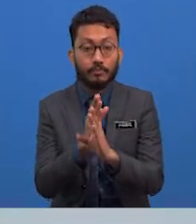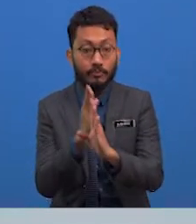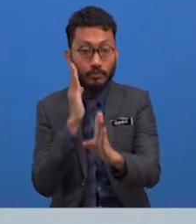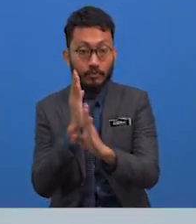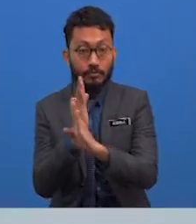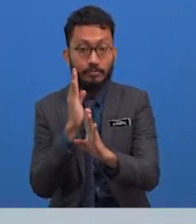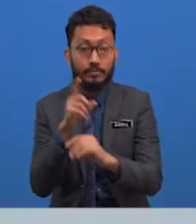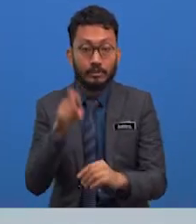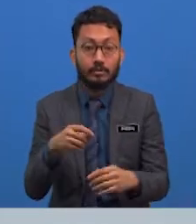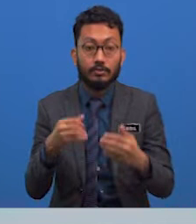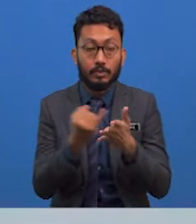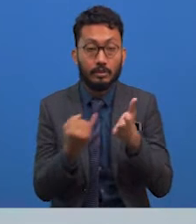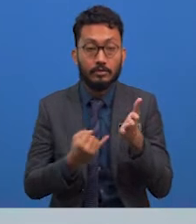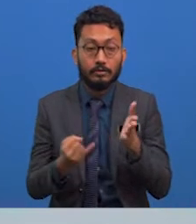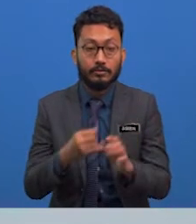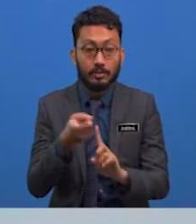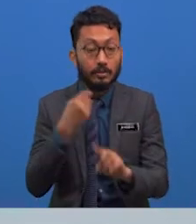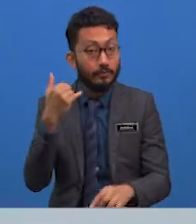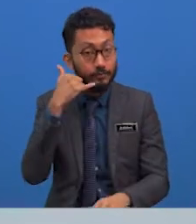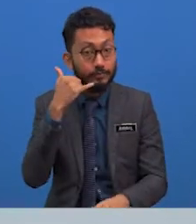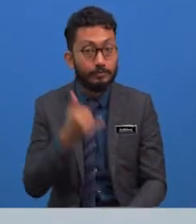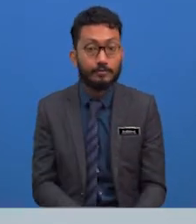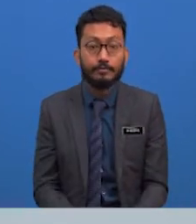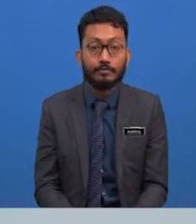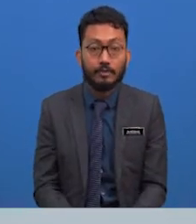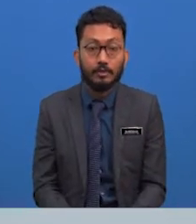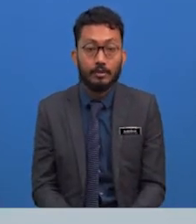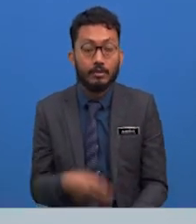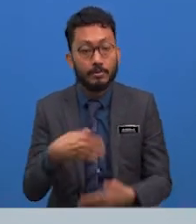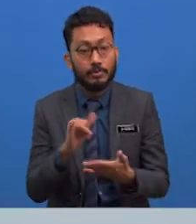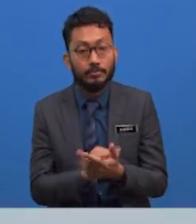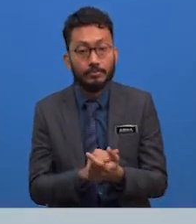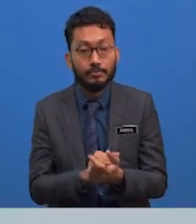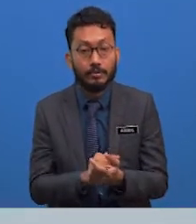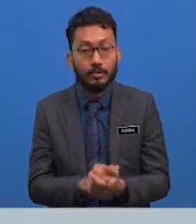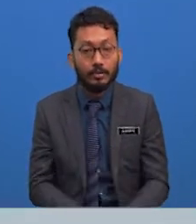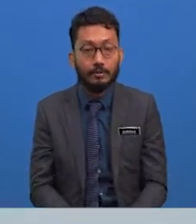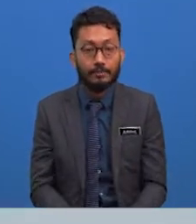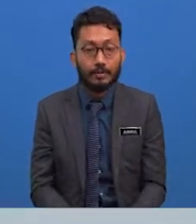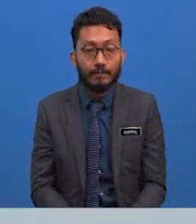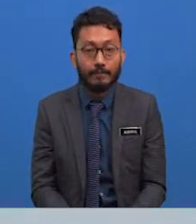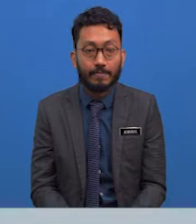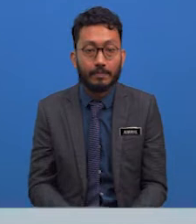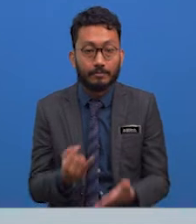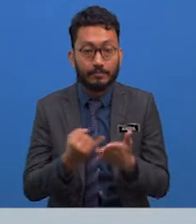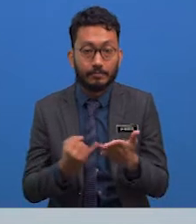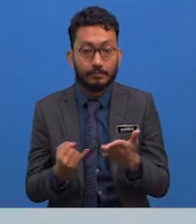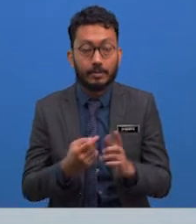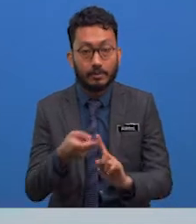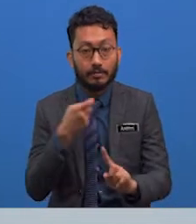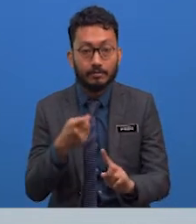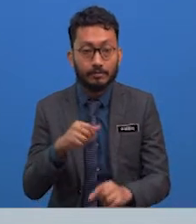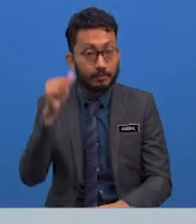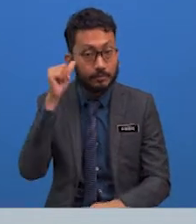perlu dilukis pada telefon bimbit. Langkah kedua, lukis garis arah penglihatan dari telefon